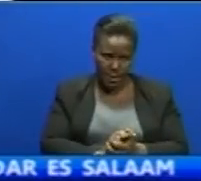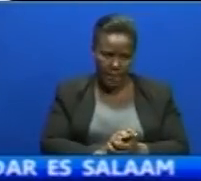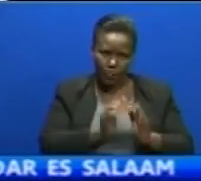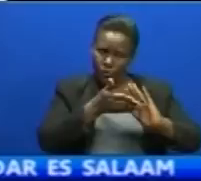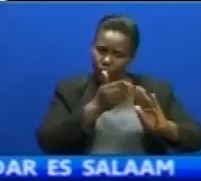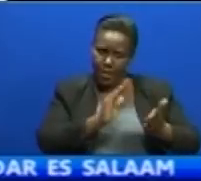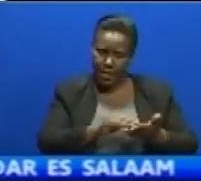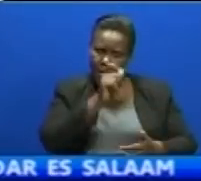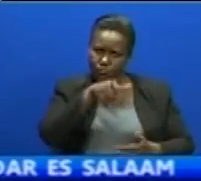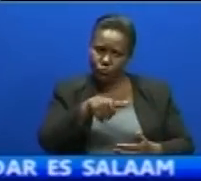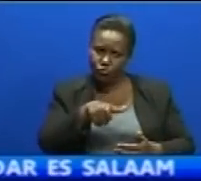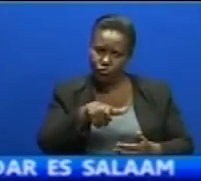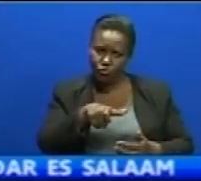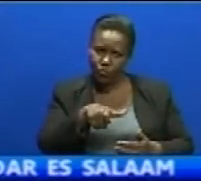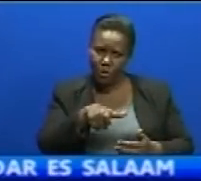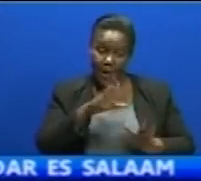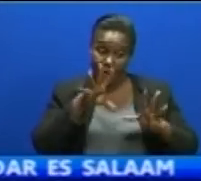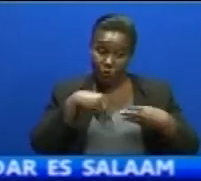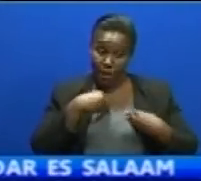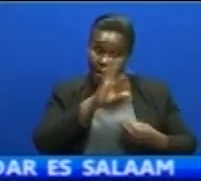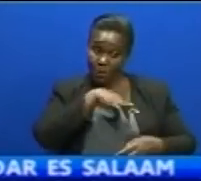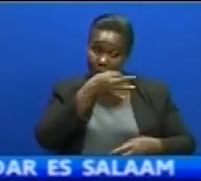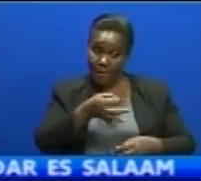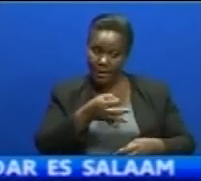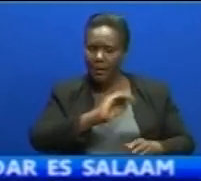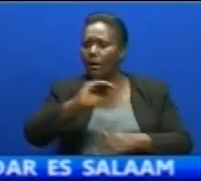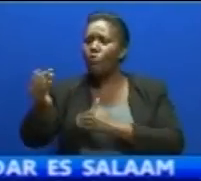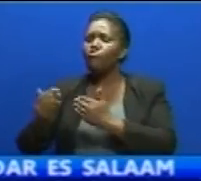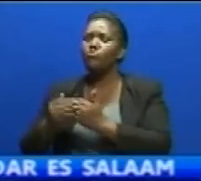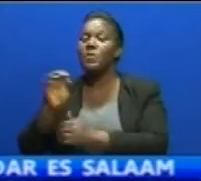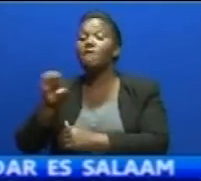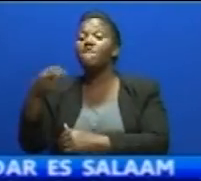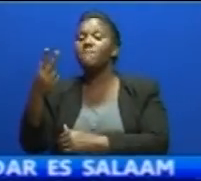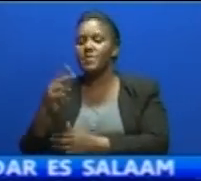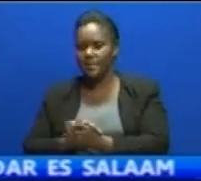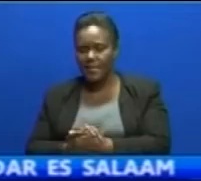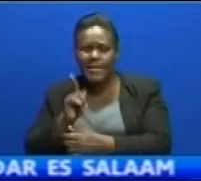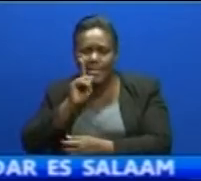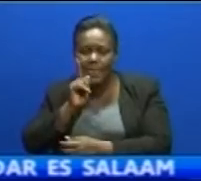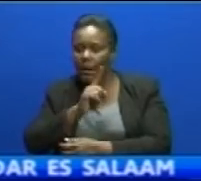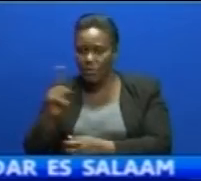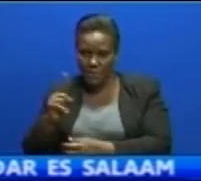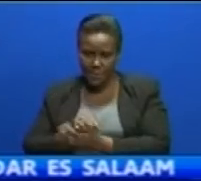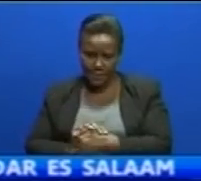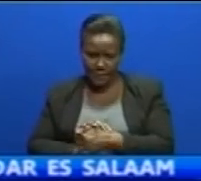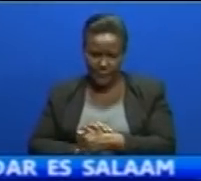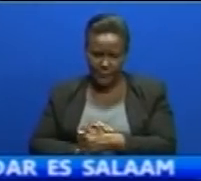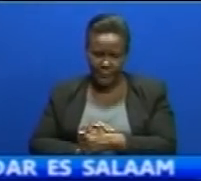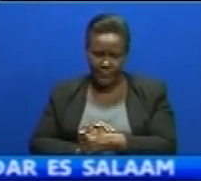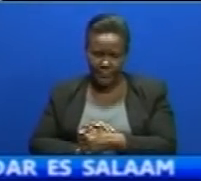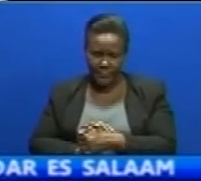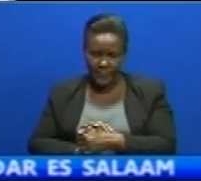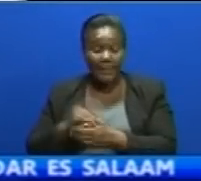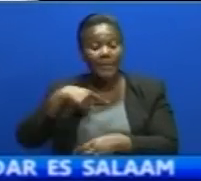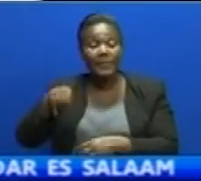kama kila wiki tutawapokea Warundi 2,000. Hicho ni kitu cha muhimu. Sisi tunafurahia kuwaleta Warundi